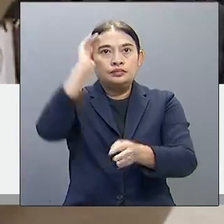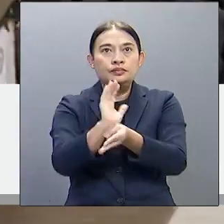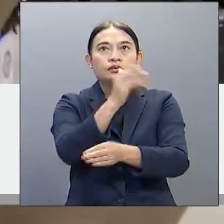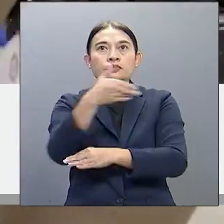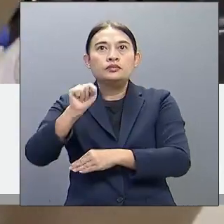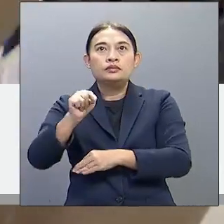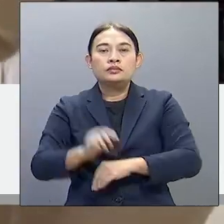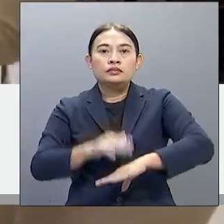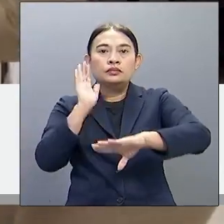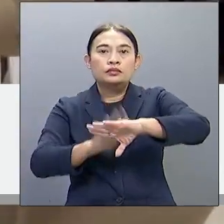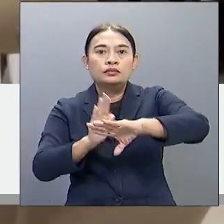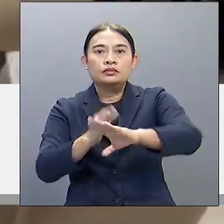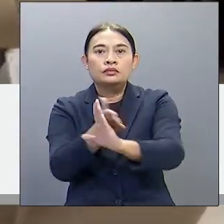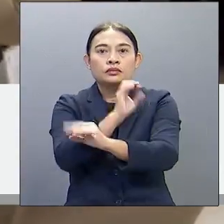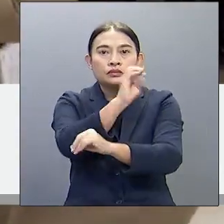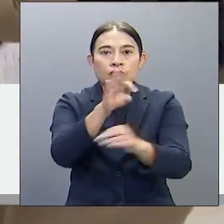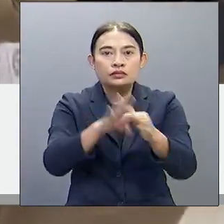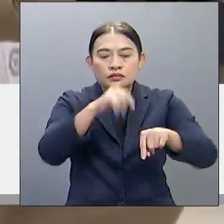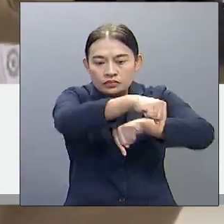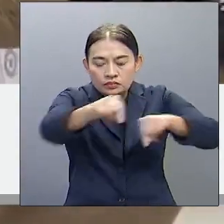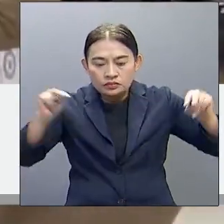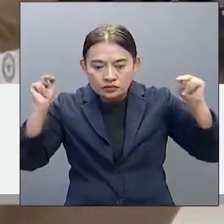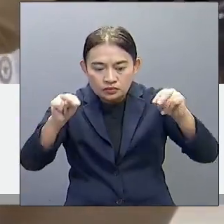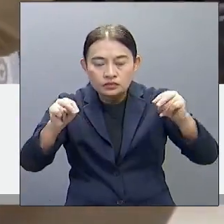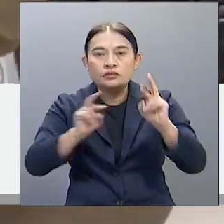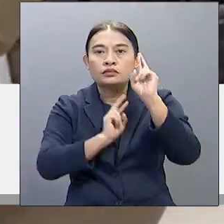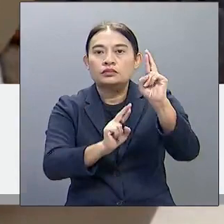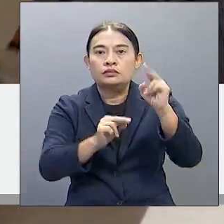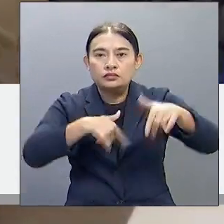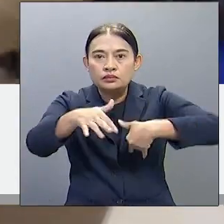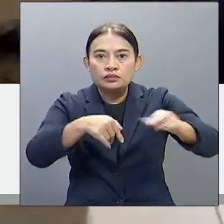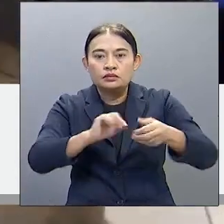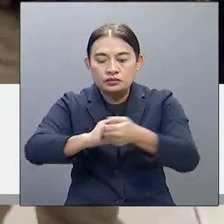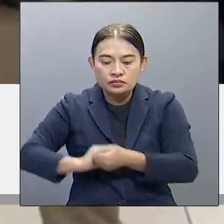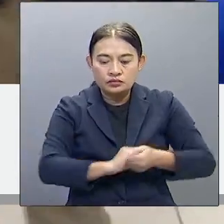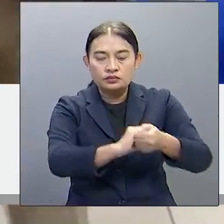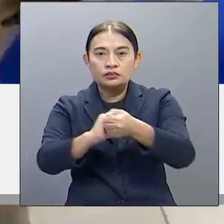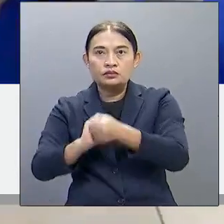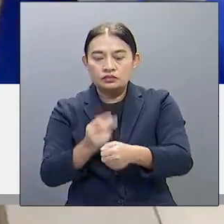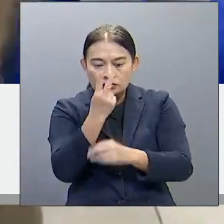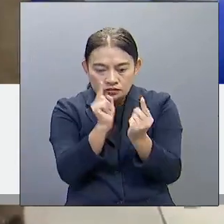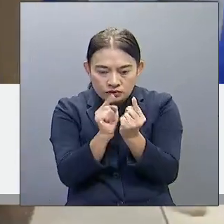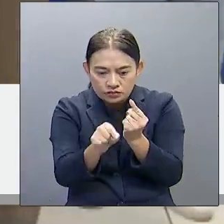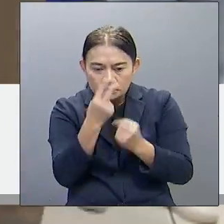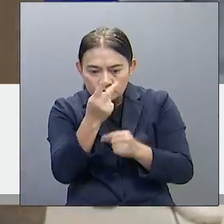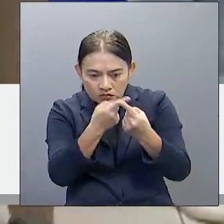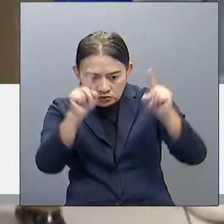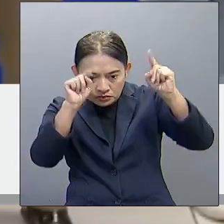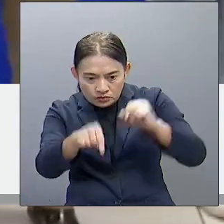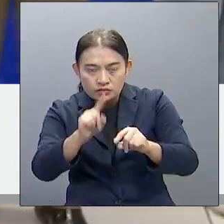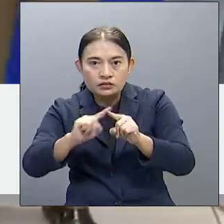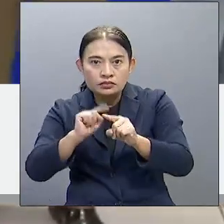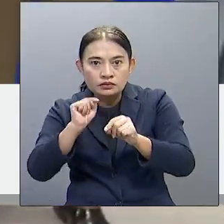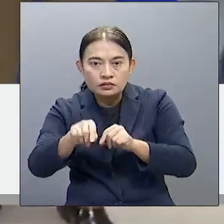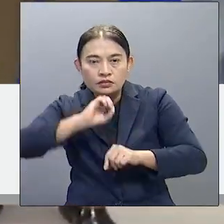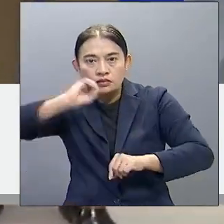การแจ้งเตือนมอบให้กับพื้นที่ไปเฝ้าระวังโดยให้ประชาชนนั้นมีส่วนร่วมถ้าพบพฤติกรรมที่ไม่น่าไว้วางใจสาม